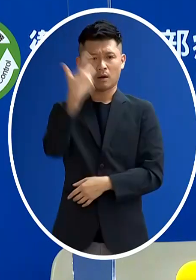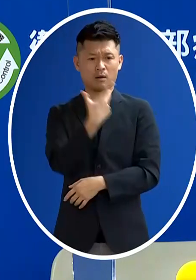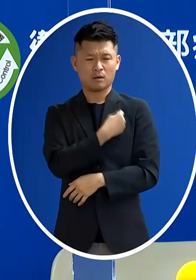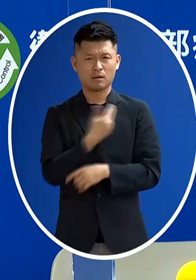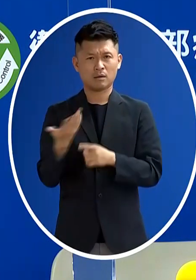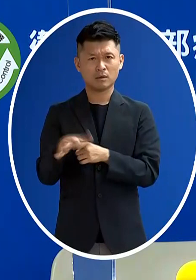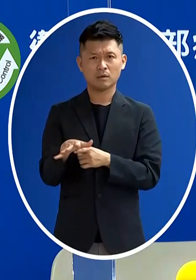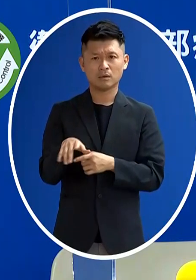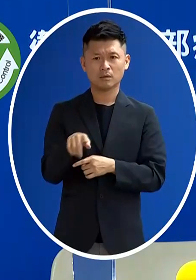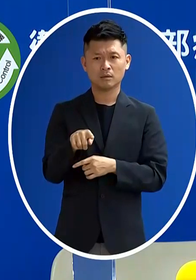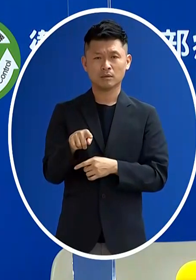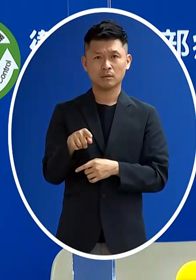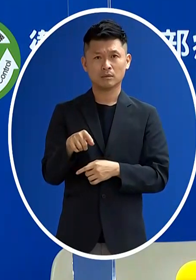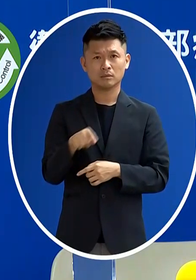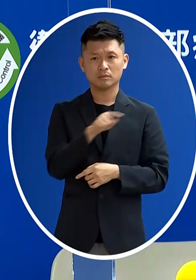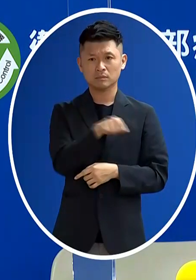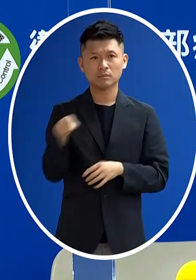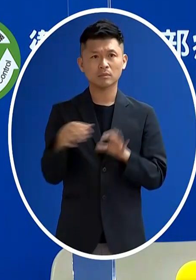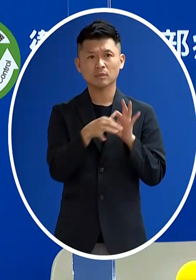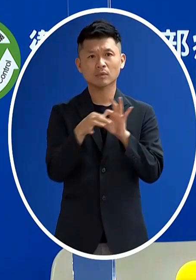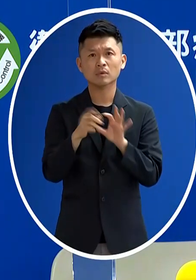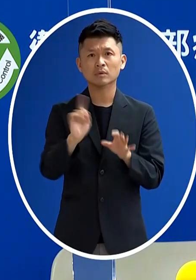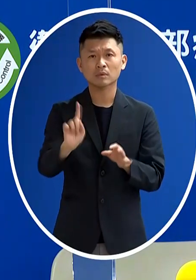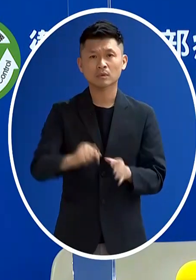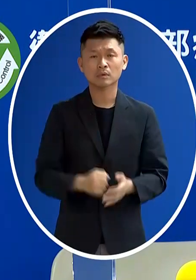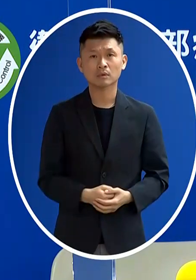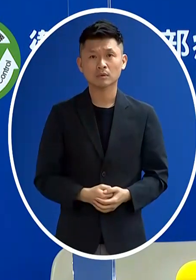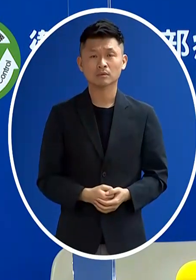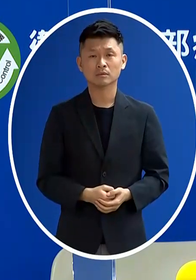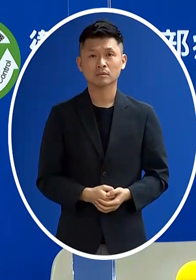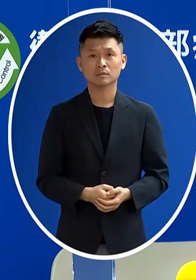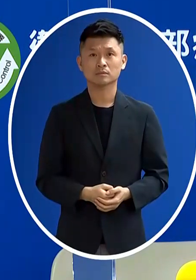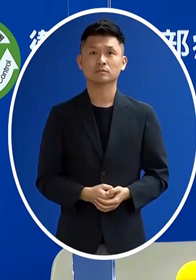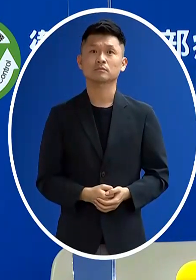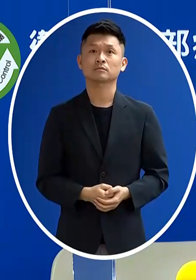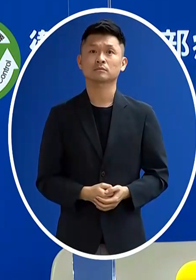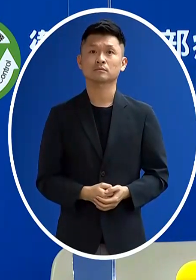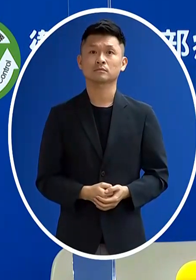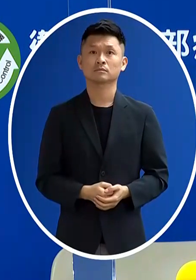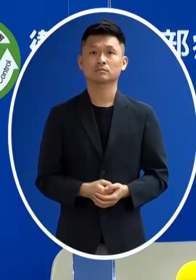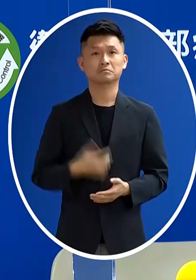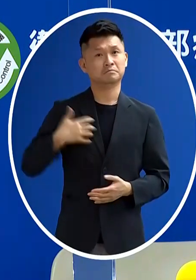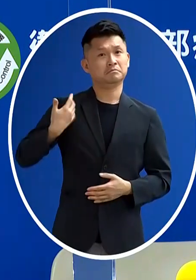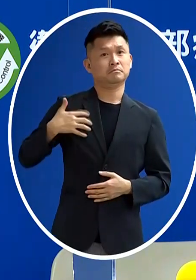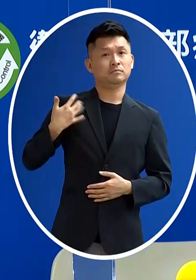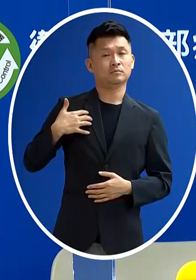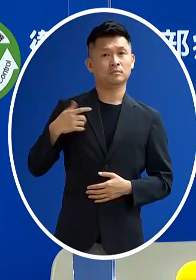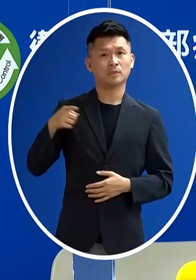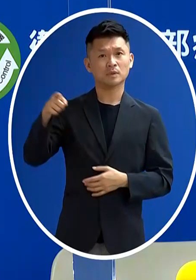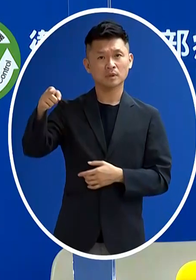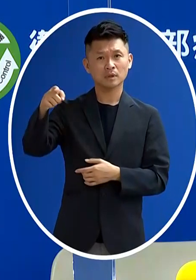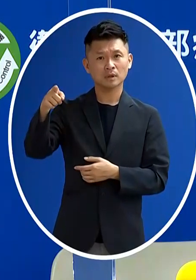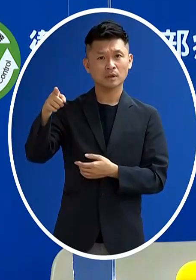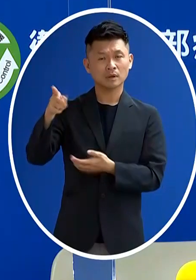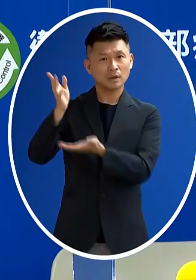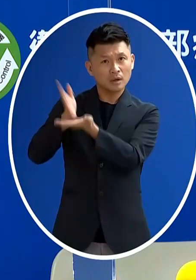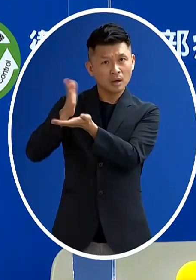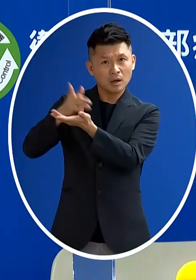800多人跟高端有什么关系？不过我想这不知道呢，可能你转述或是怎么